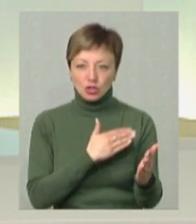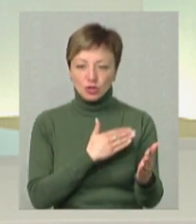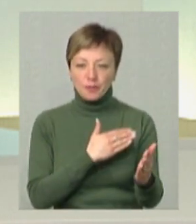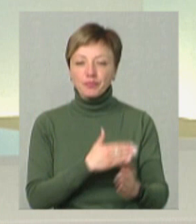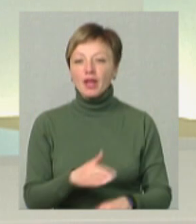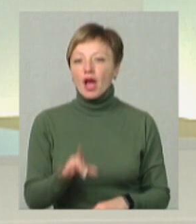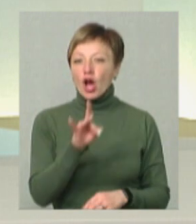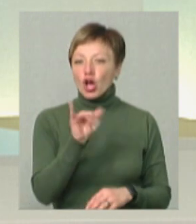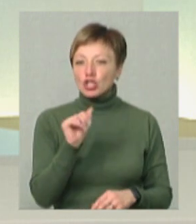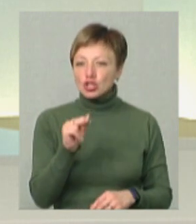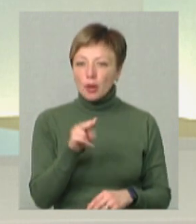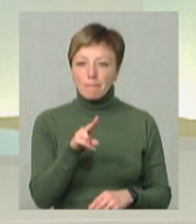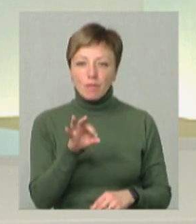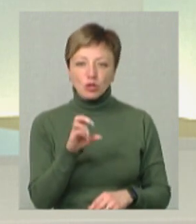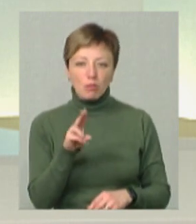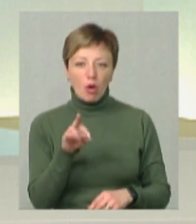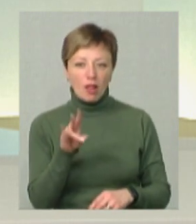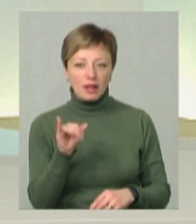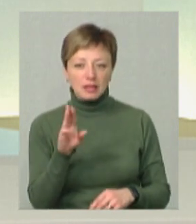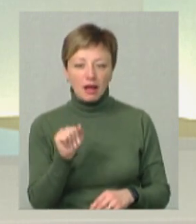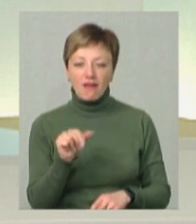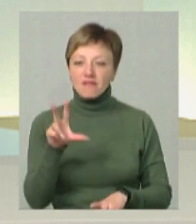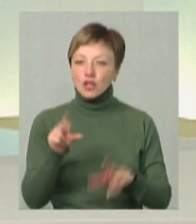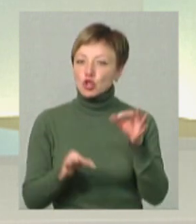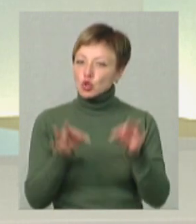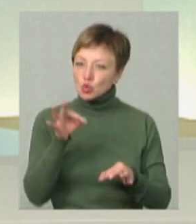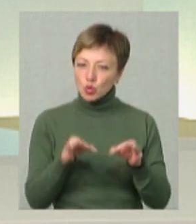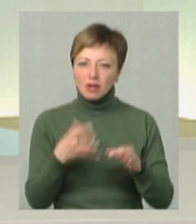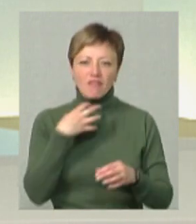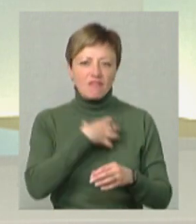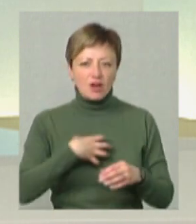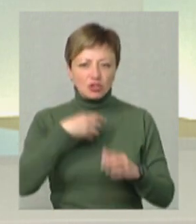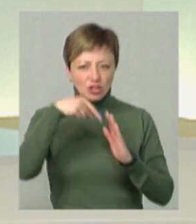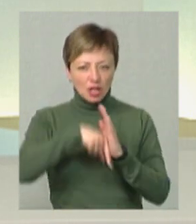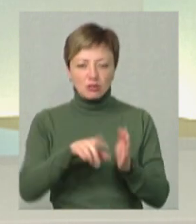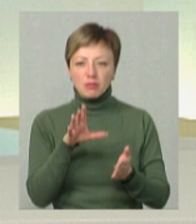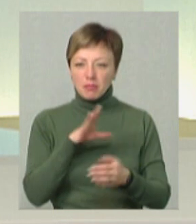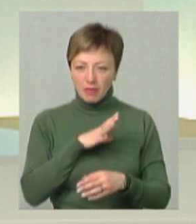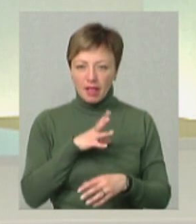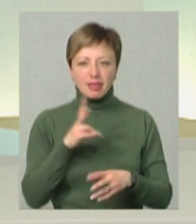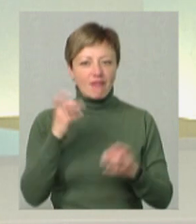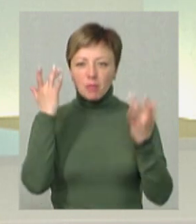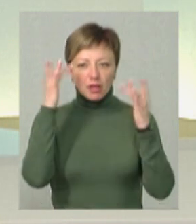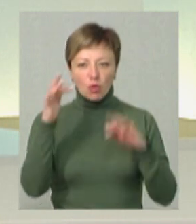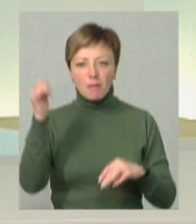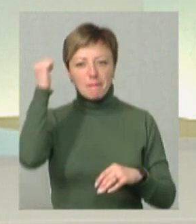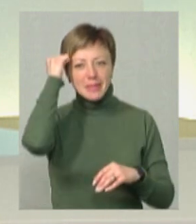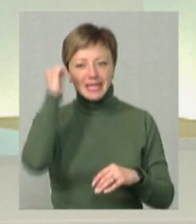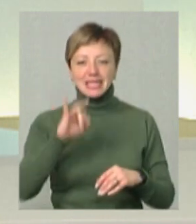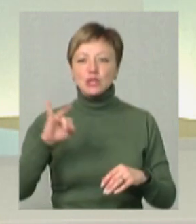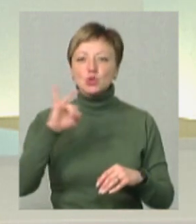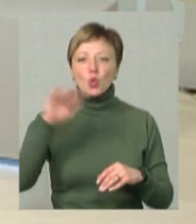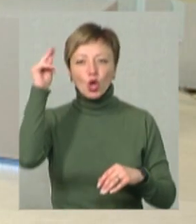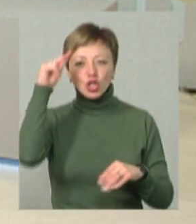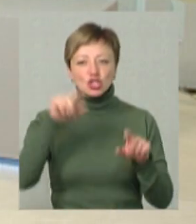В Речі Посполитій суд взагалі важив дуже багато, не випадково ж ми пам'ятаємо з історії навіть